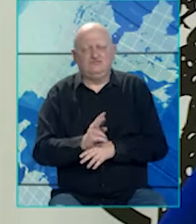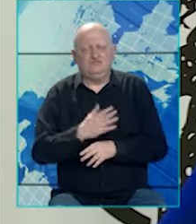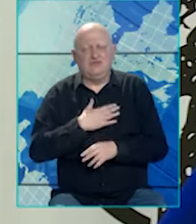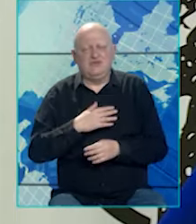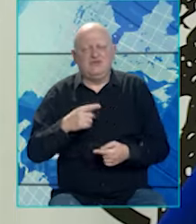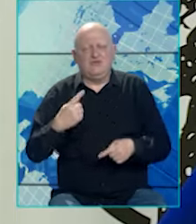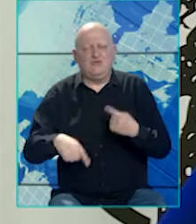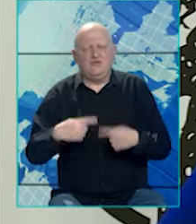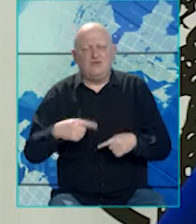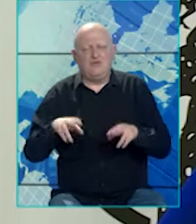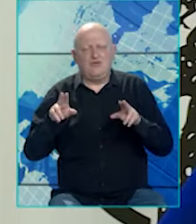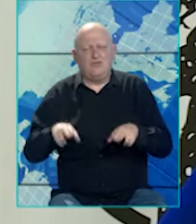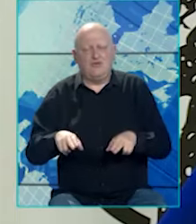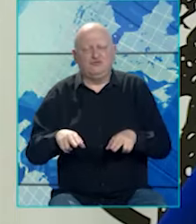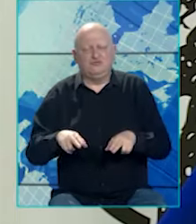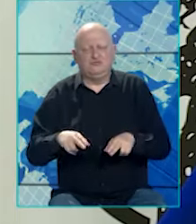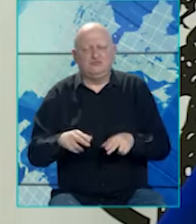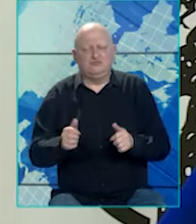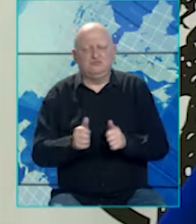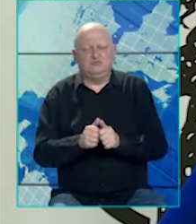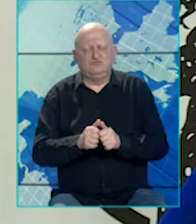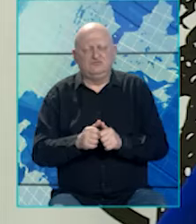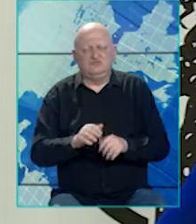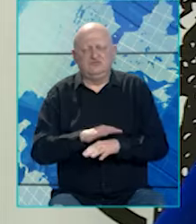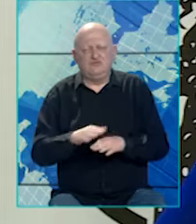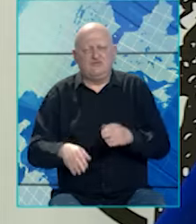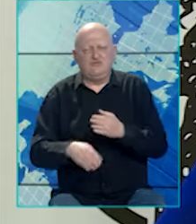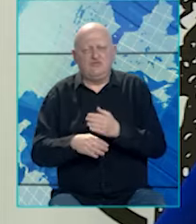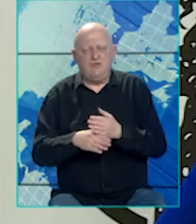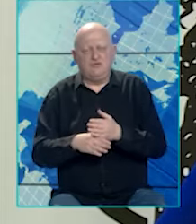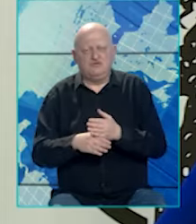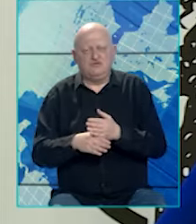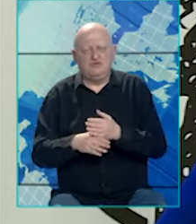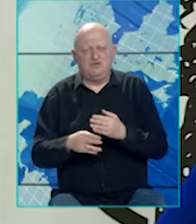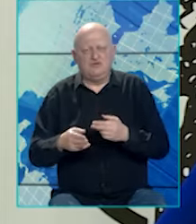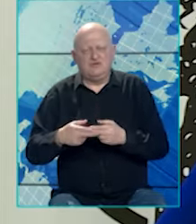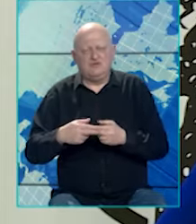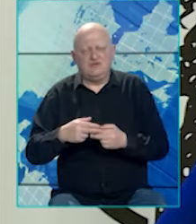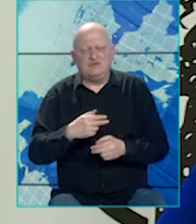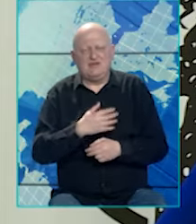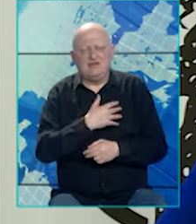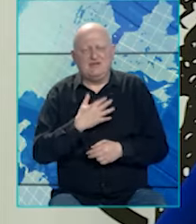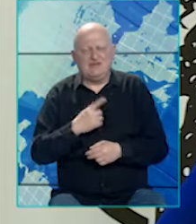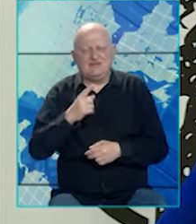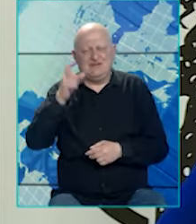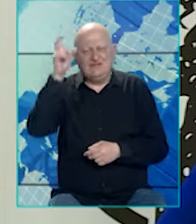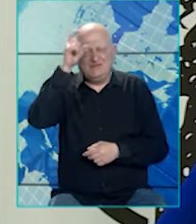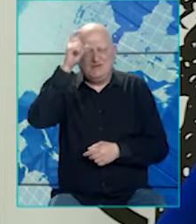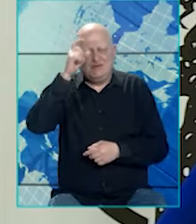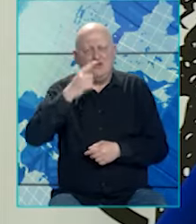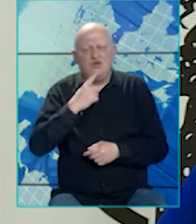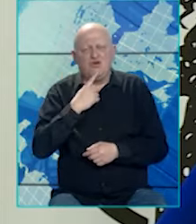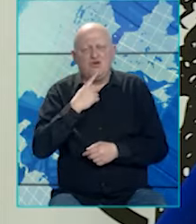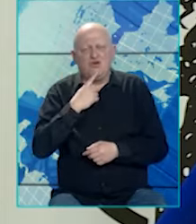svoje političke moći uz svesrdnu pomoć susjeda iz Hrvatske i Srbije